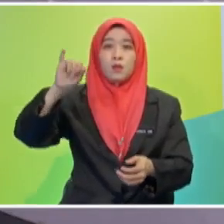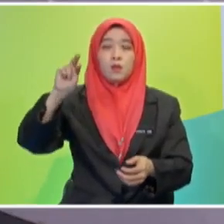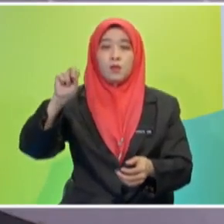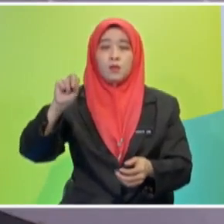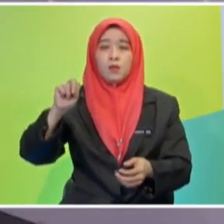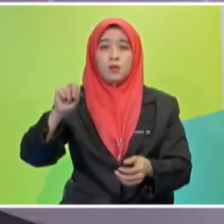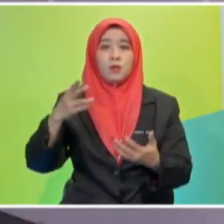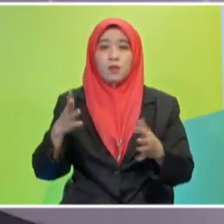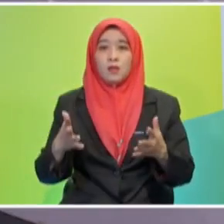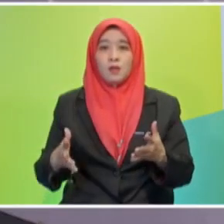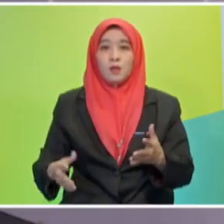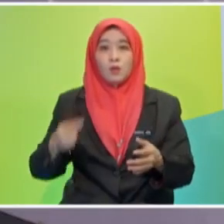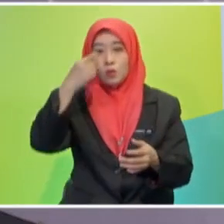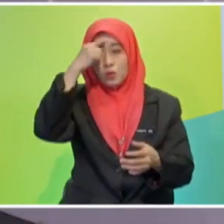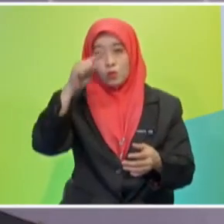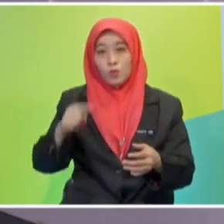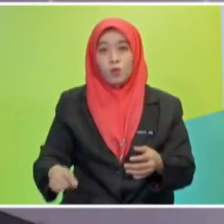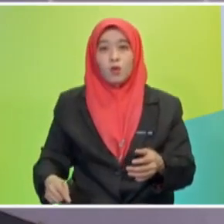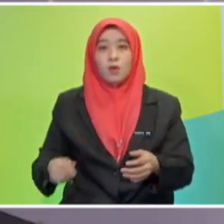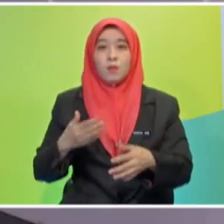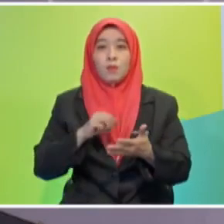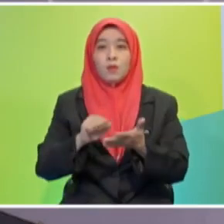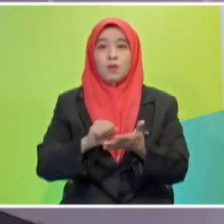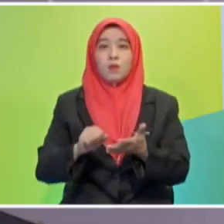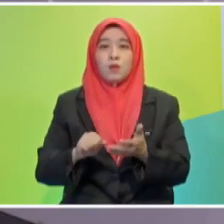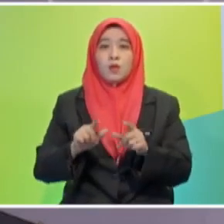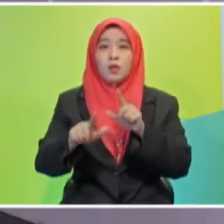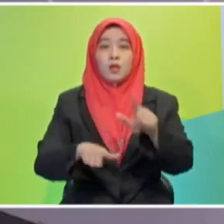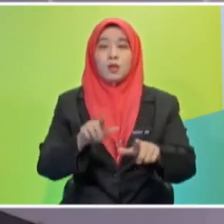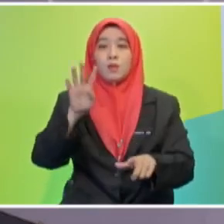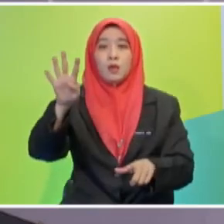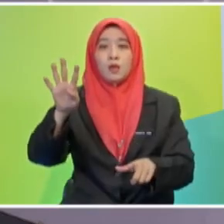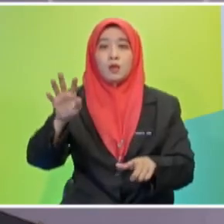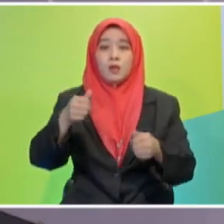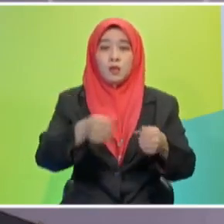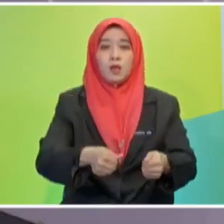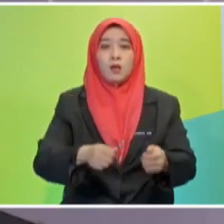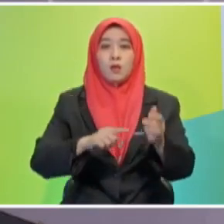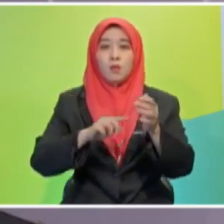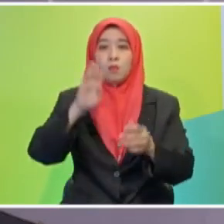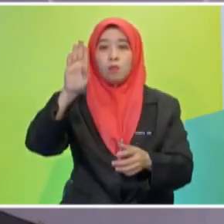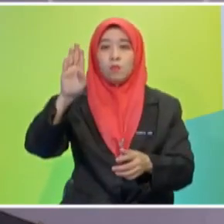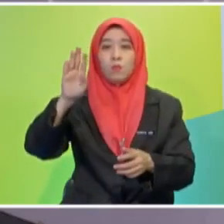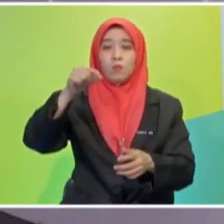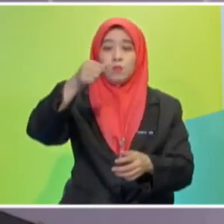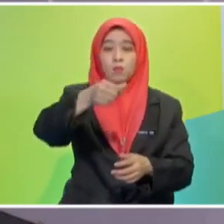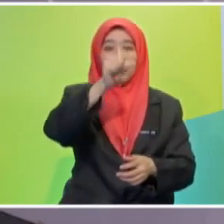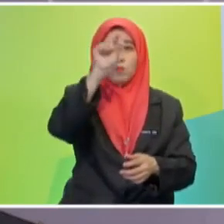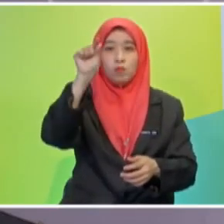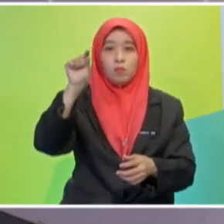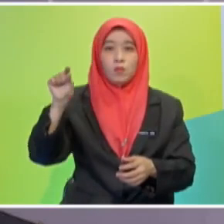komponen ataupun elemen elektromekanikal. Okey, langkah yang keempat, tekan butang start. Okey. Panel